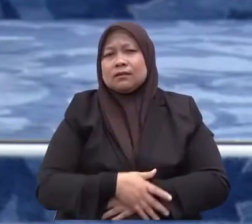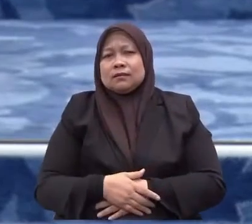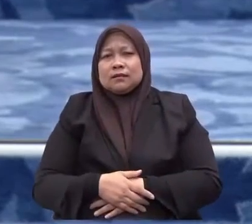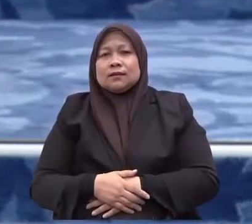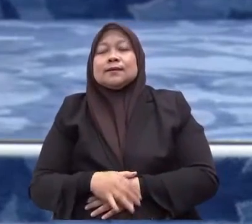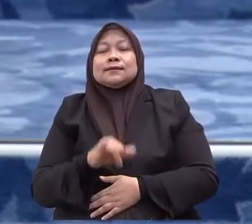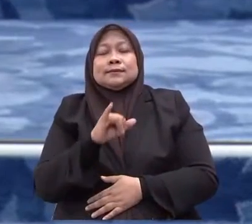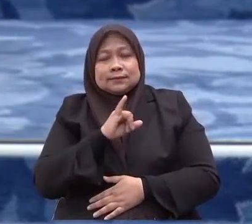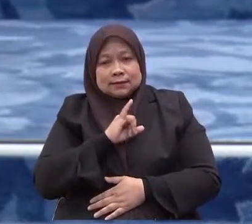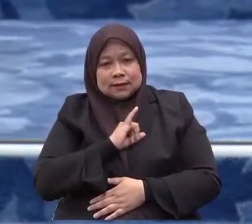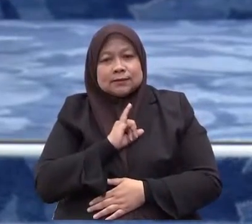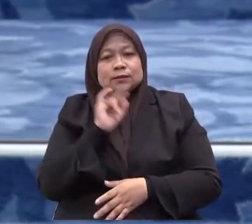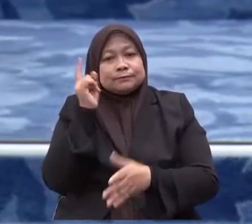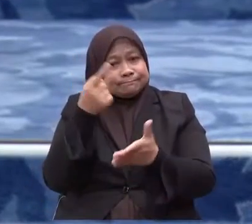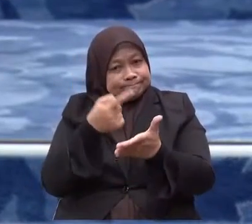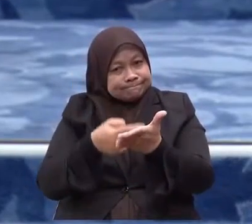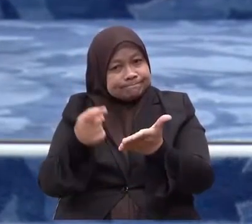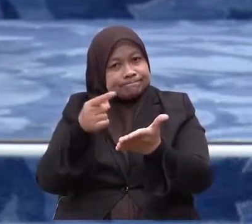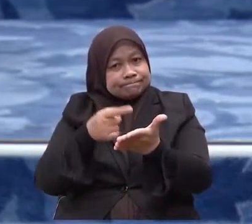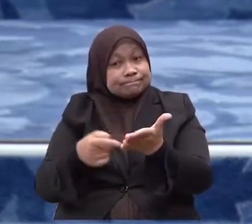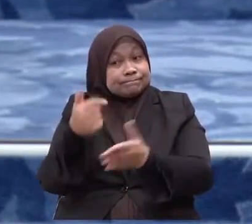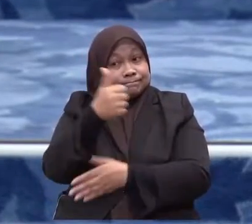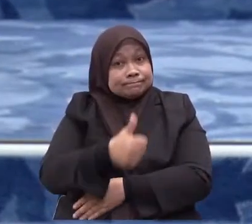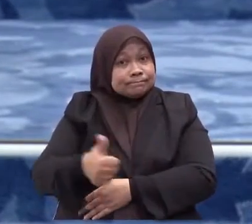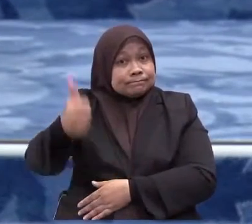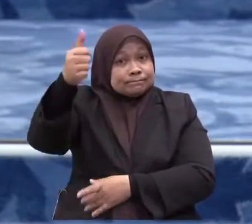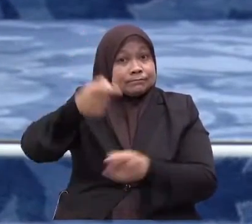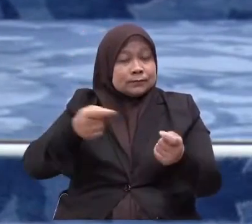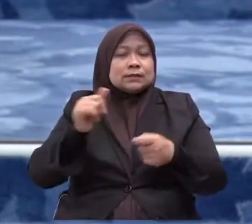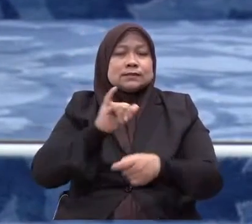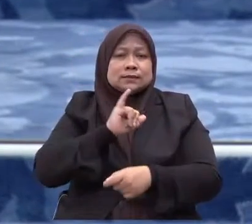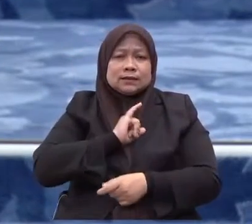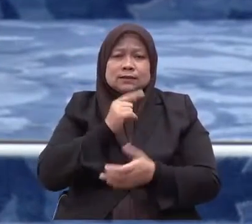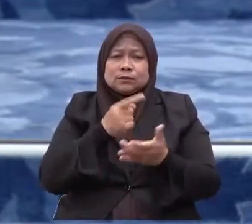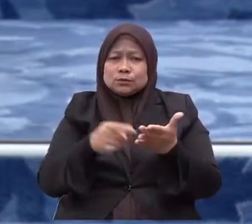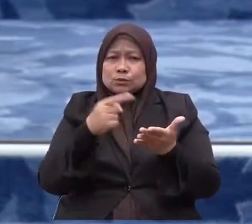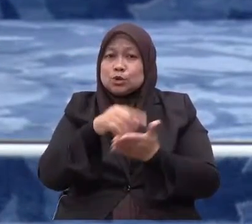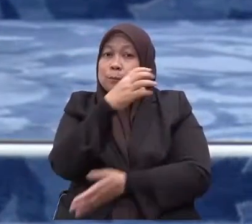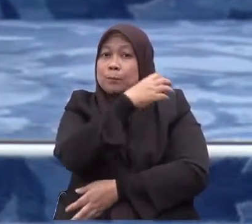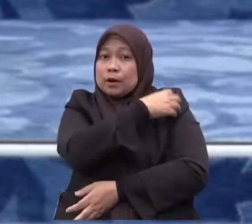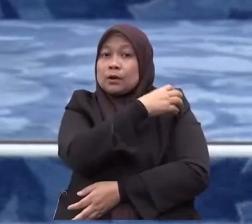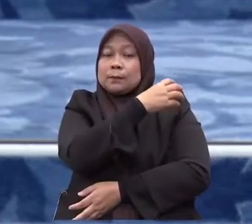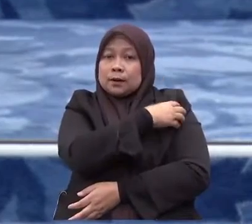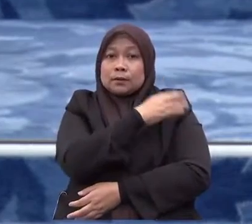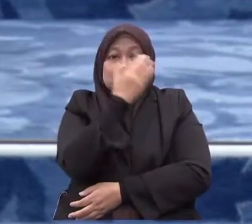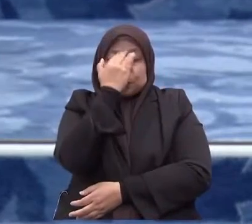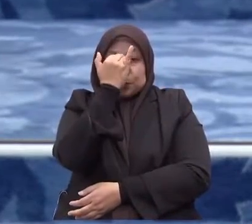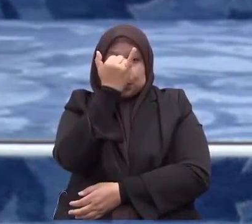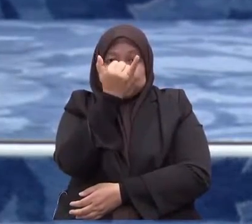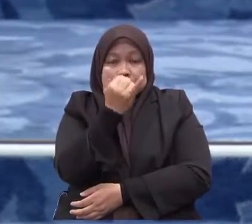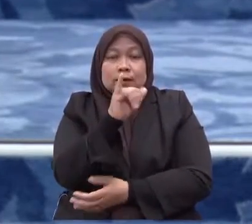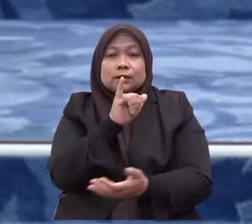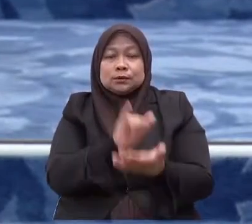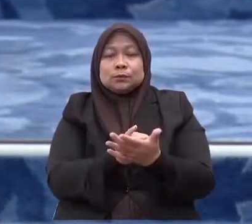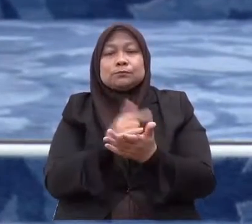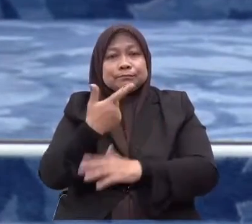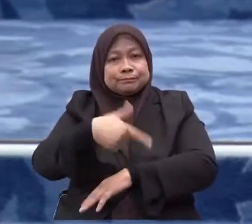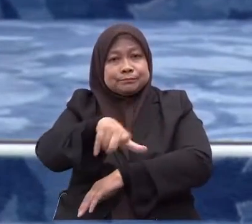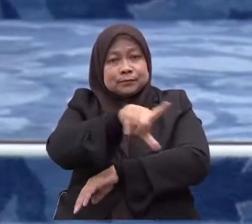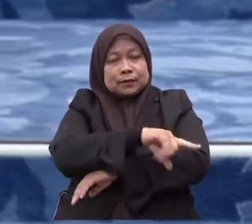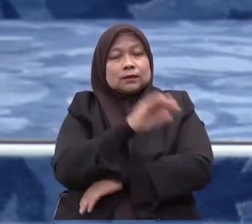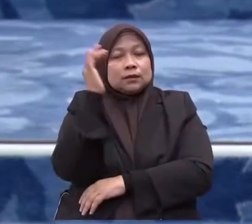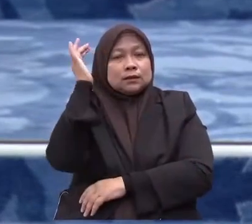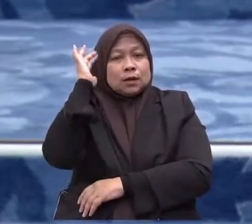saya brojong speaker saya Rojong pakai pegawaian ini kerani saya tahu